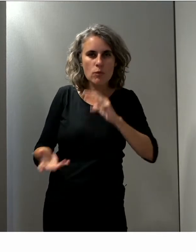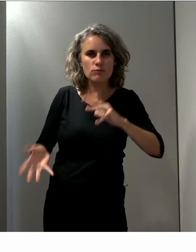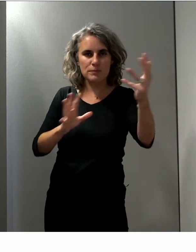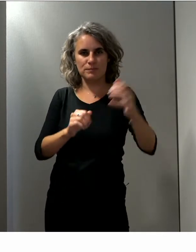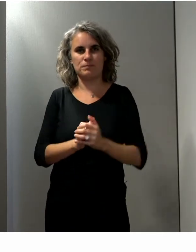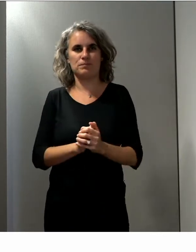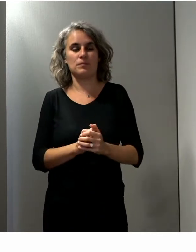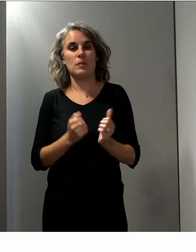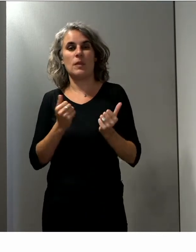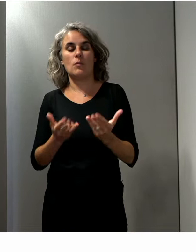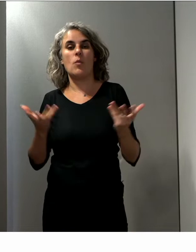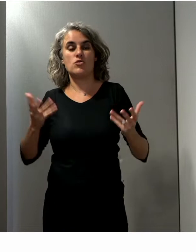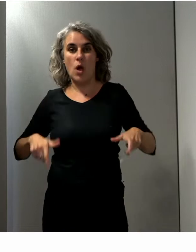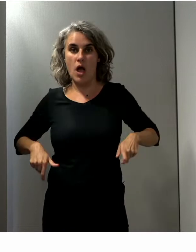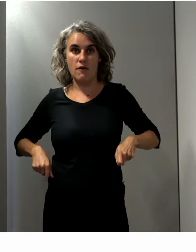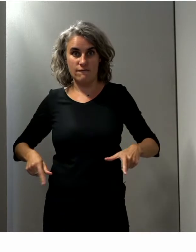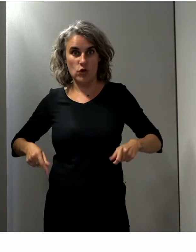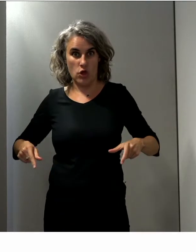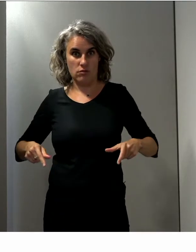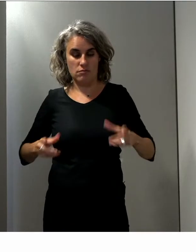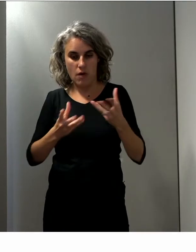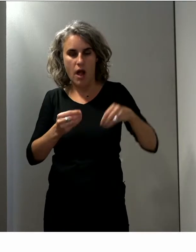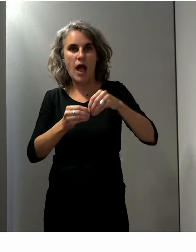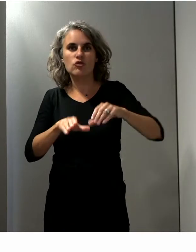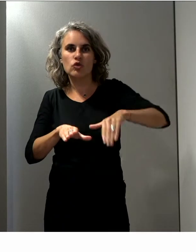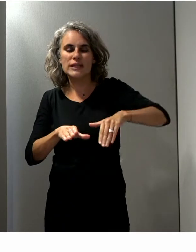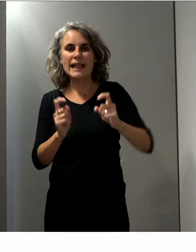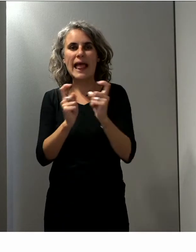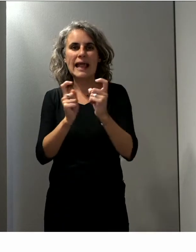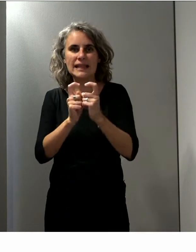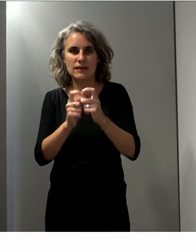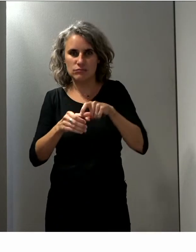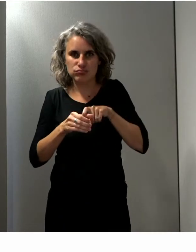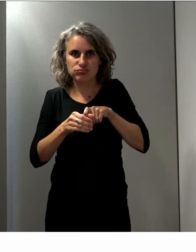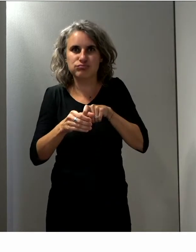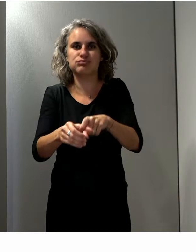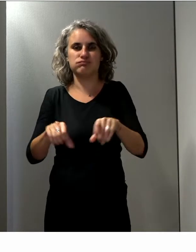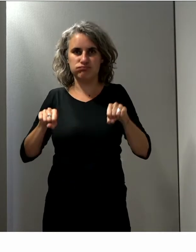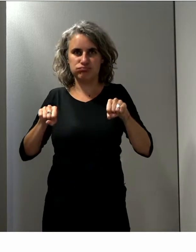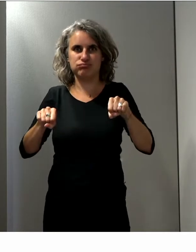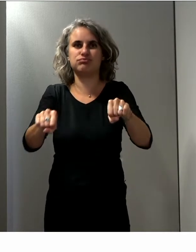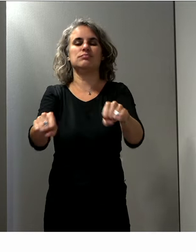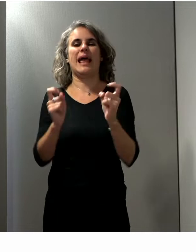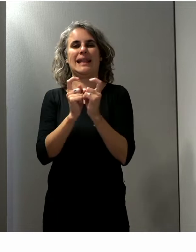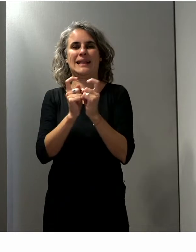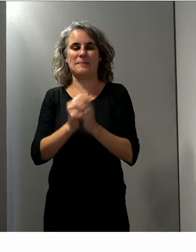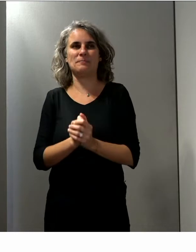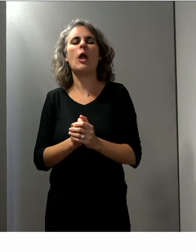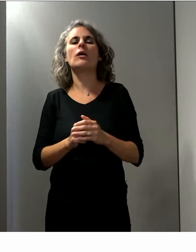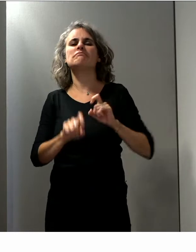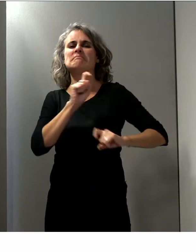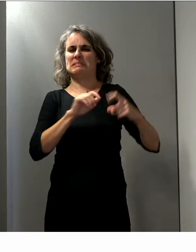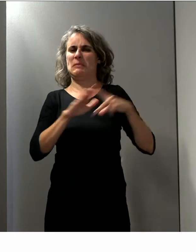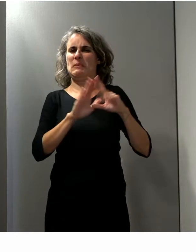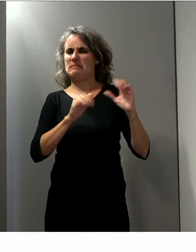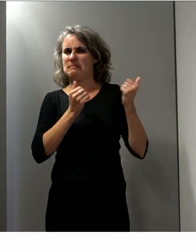permet de motoriser son fauteuil grâce à une trottinette électrique. Le mieux, c'est qu'on reparte depuis le début pour comprendre comment on en est arrivé là. En fait, je suis en